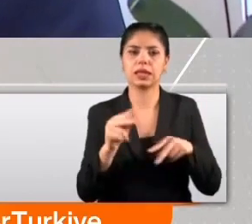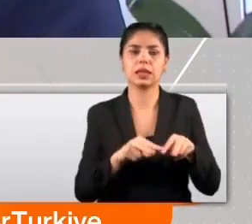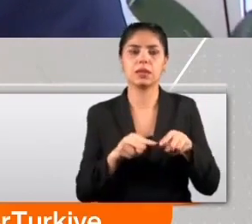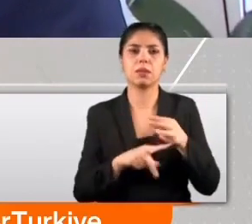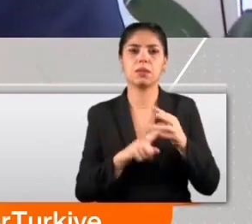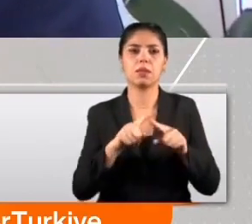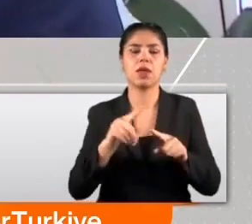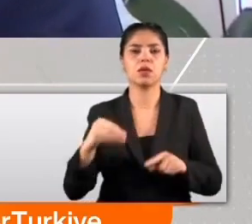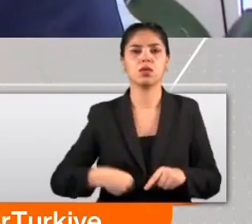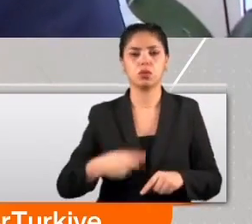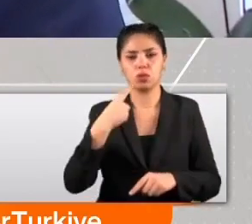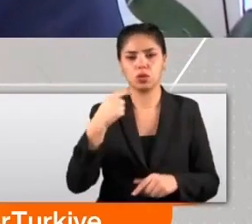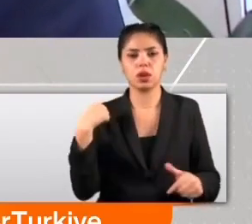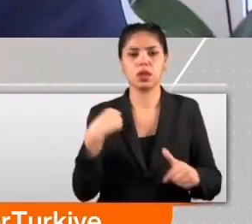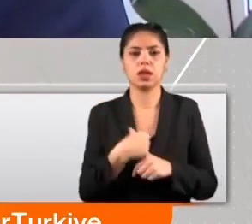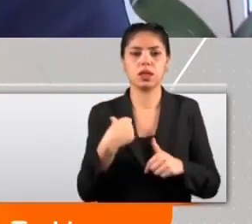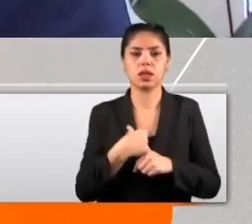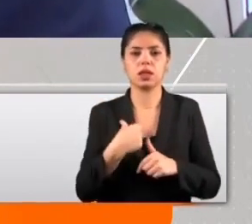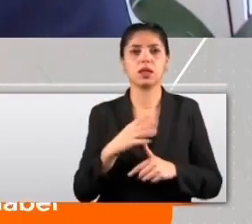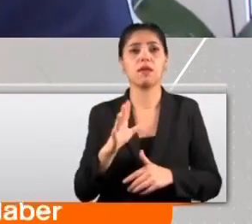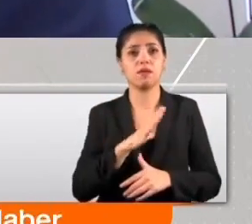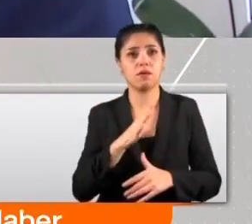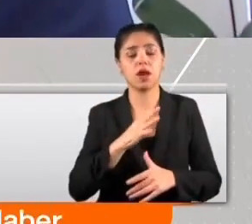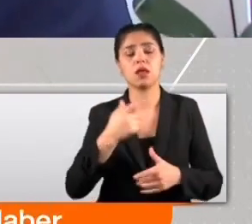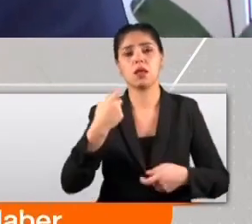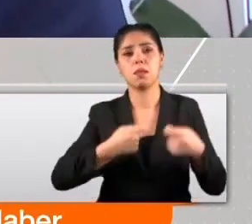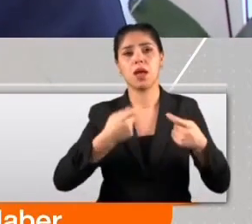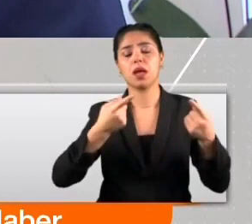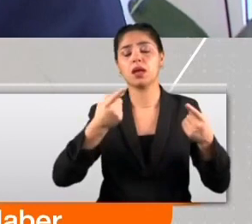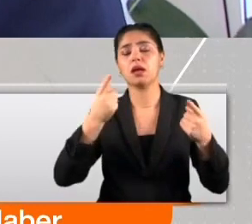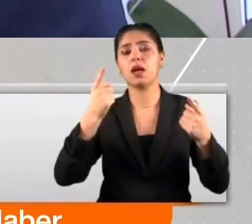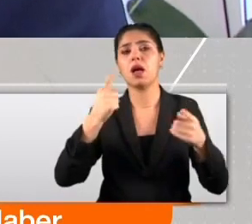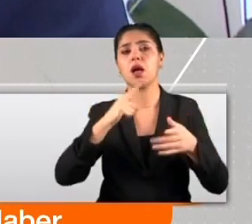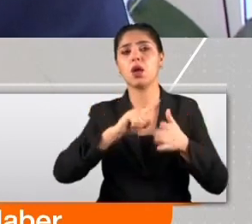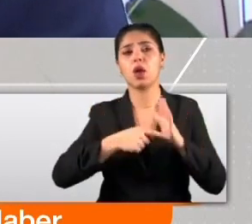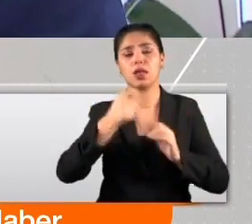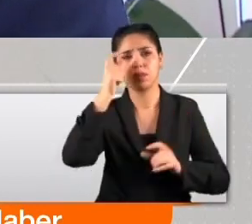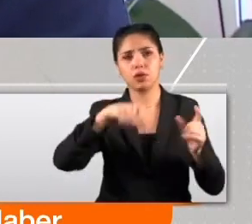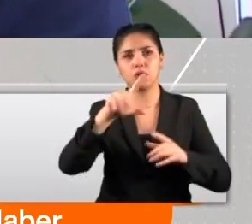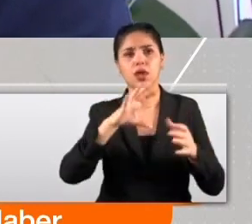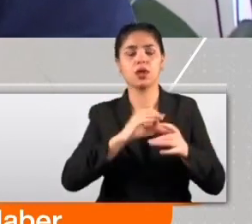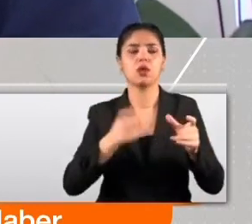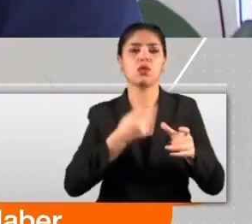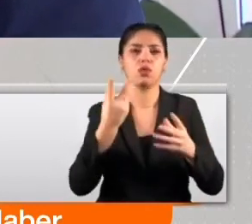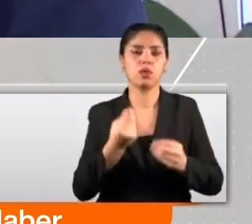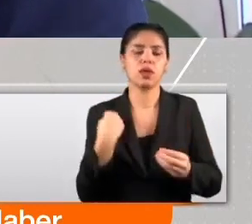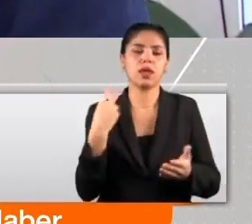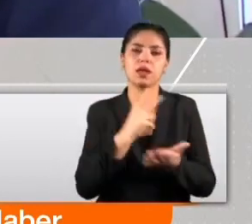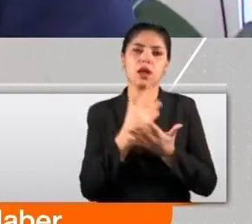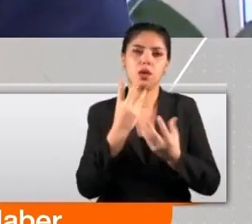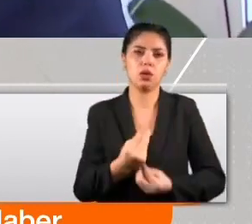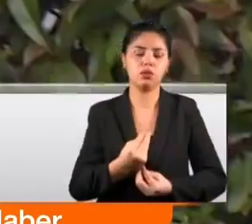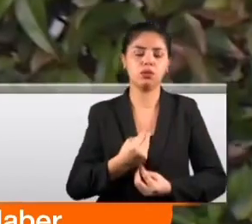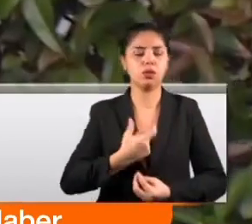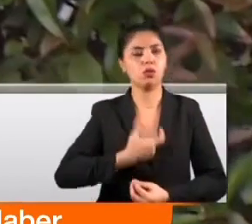bakımından yeniden varsa bankanın yetkilileri hakkında soruşturma işlemleri nihayet erecek, yeni bir karar verilecektir diye